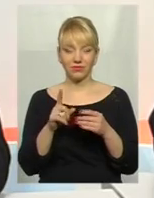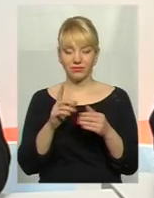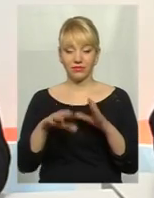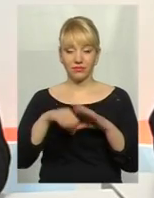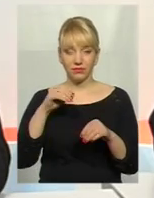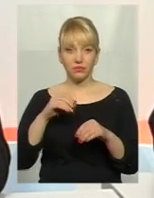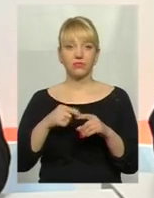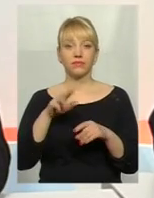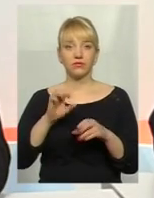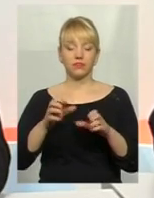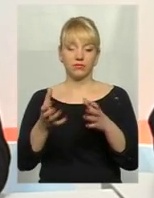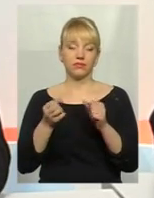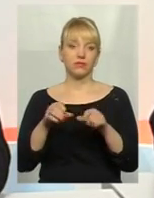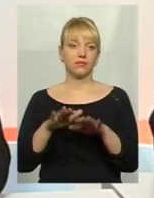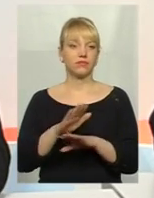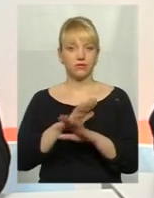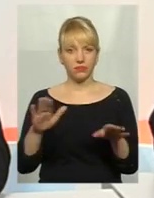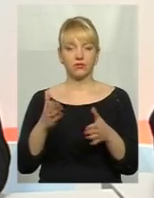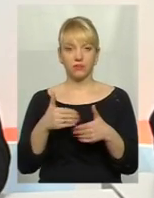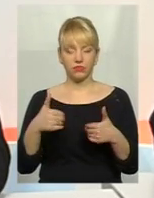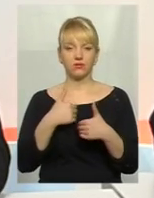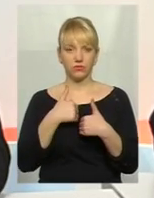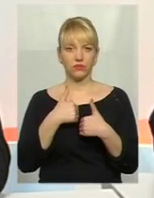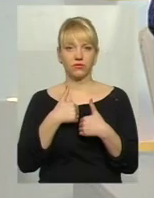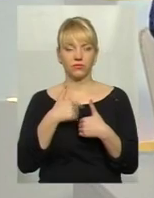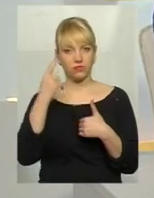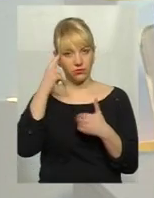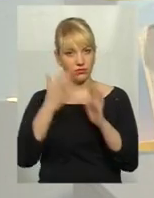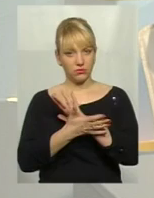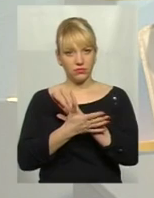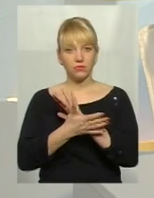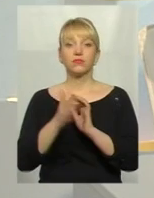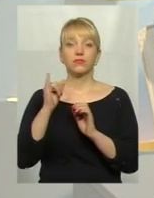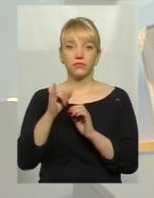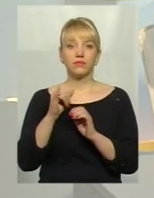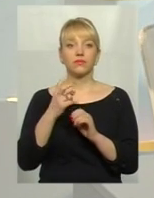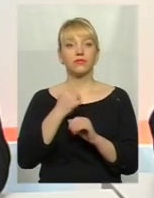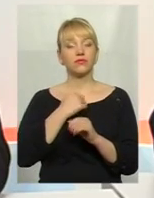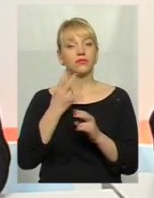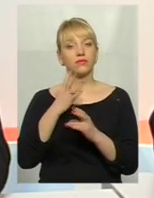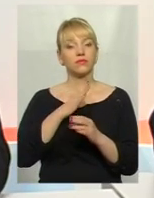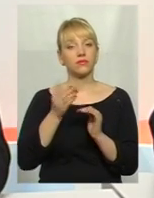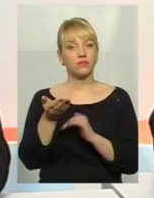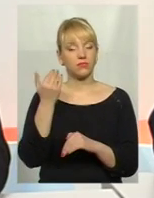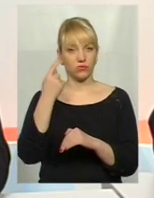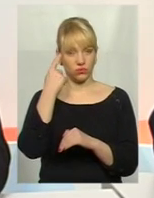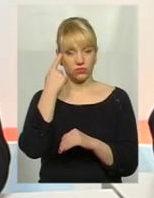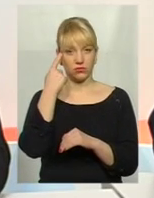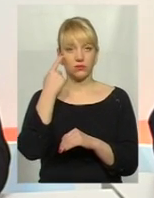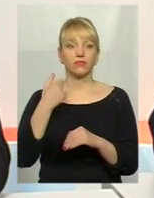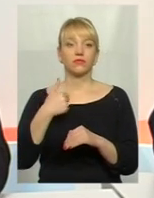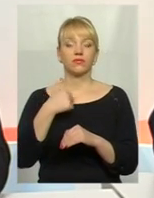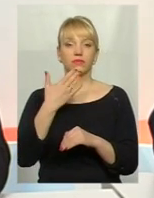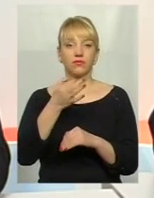все-таки прийняла рішення, ні, ми все ж таки хочемо. Але, передумала. Жаль, передумала, але, на жаль, треба було трошки раніше передумати. Я вам